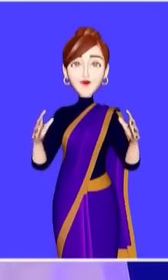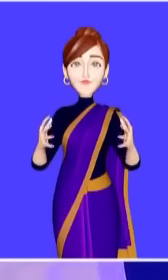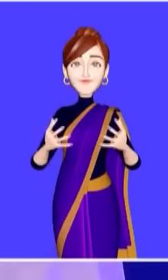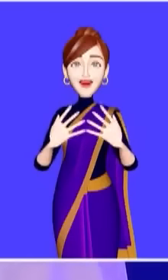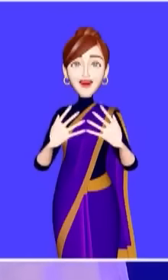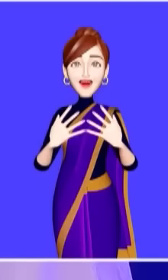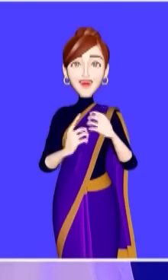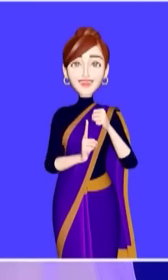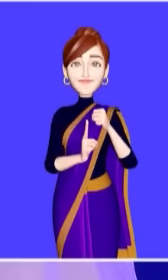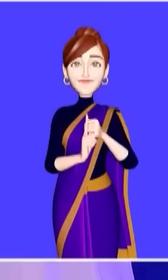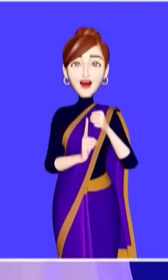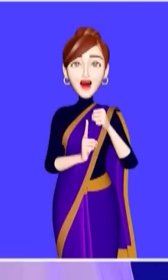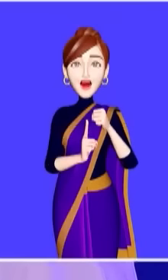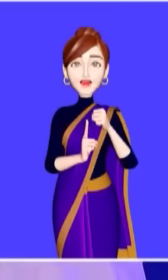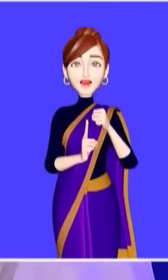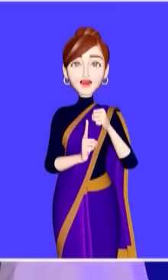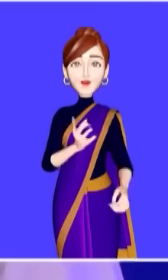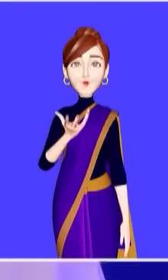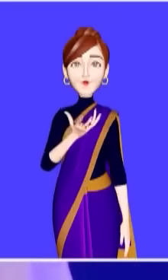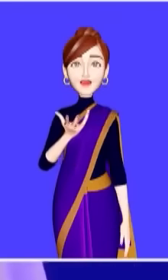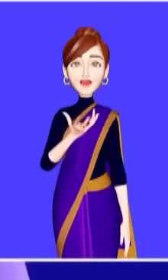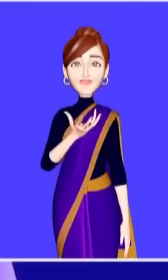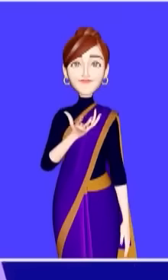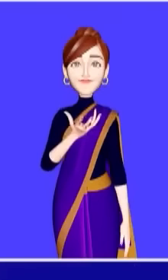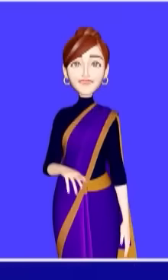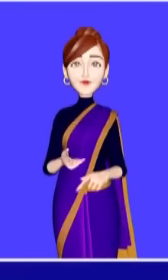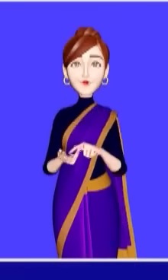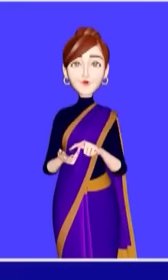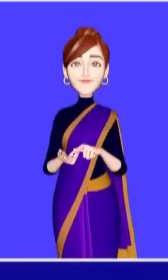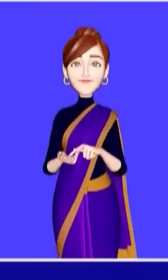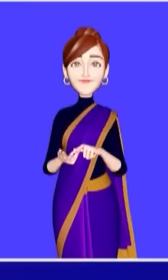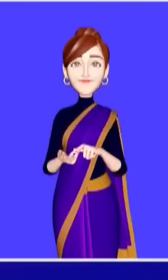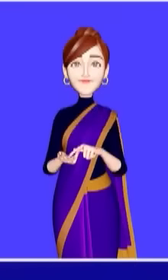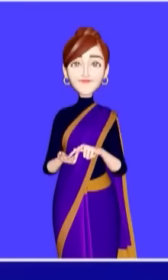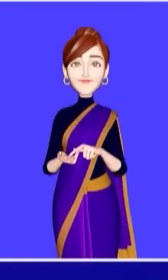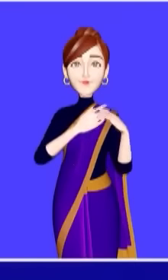उसका स्पष्ट प्रतिबिंब इस समिट की थीम में है।